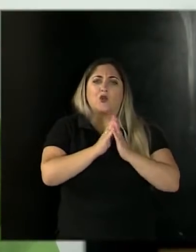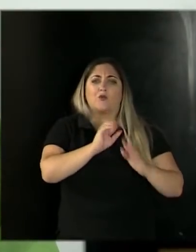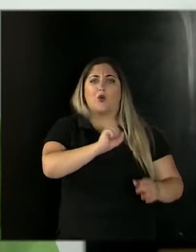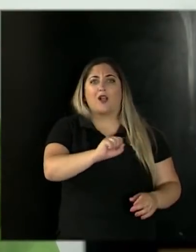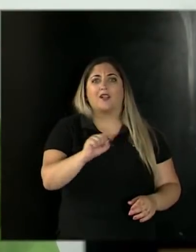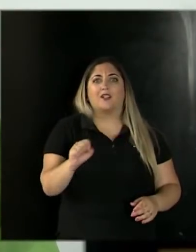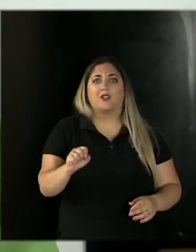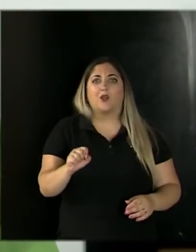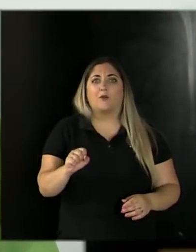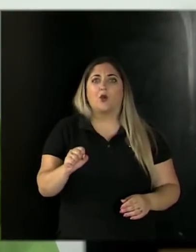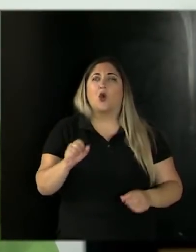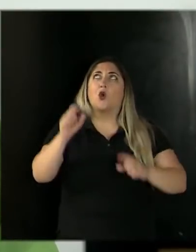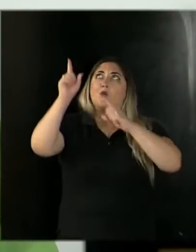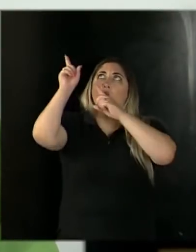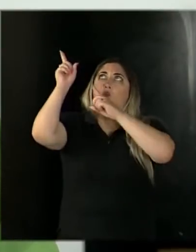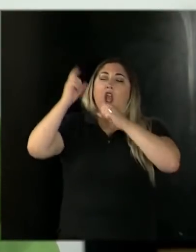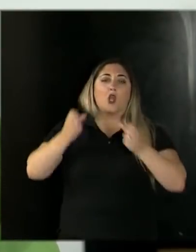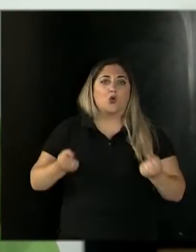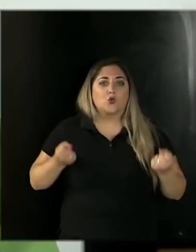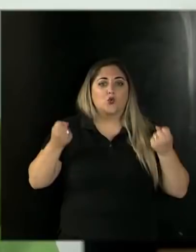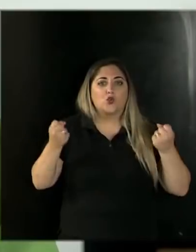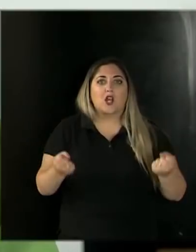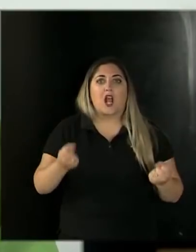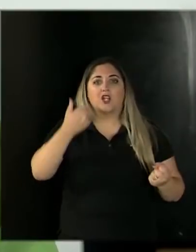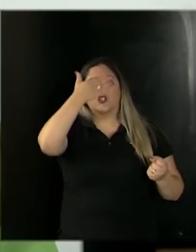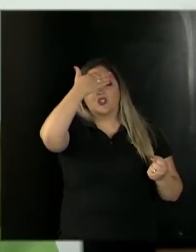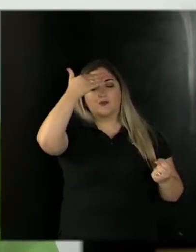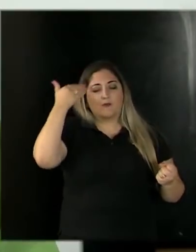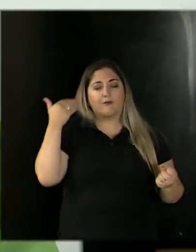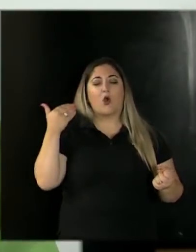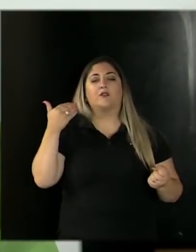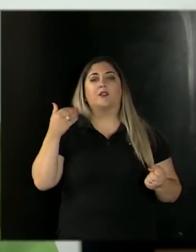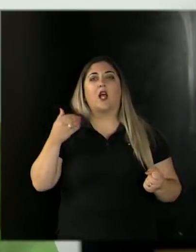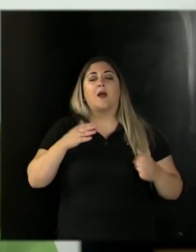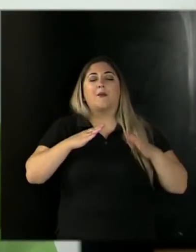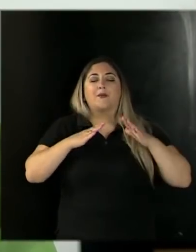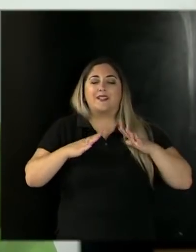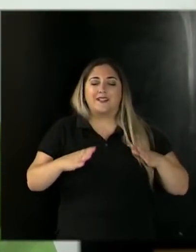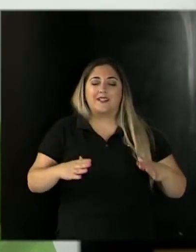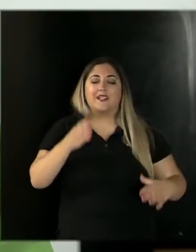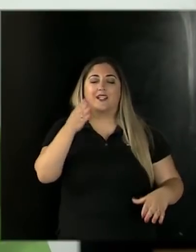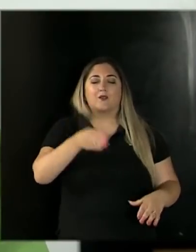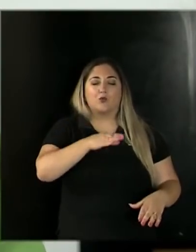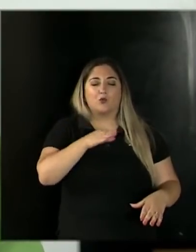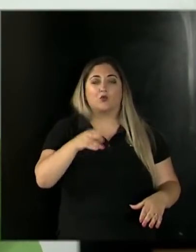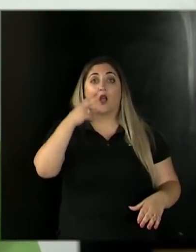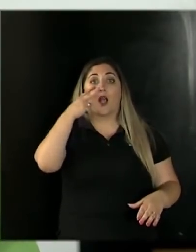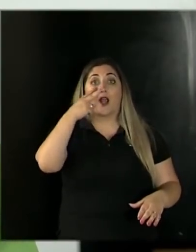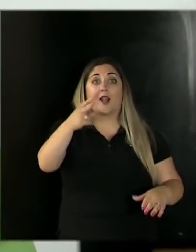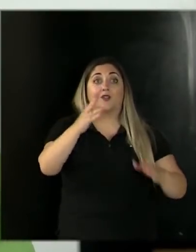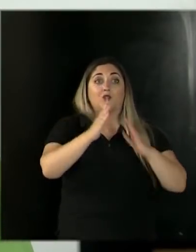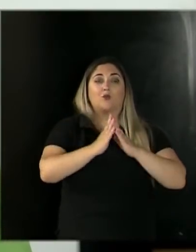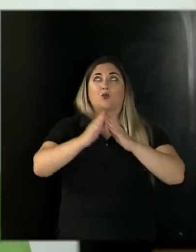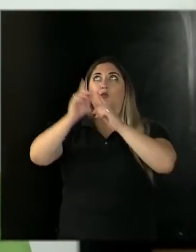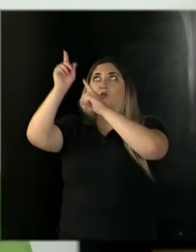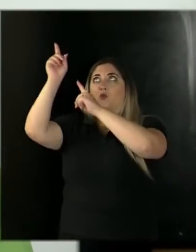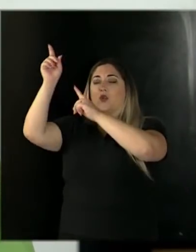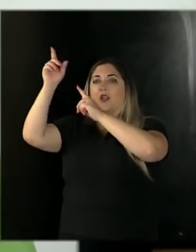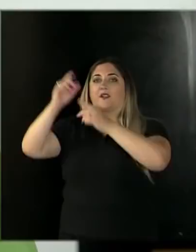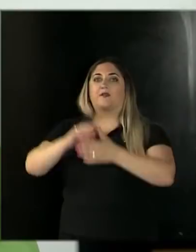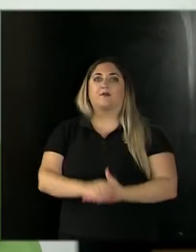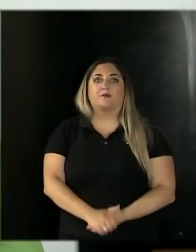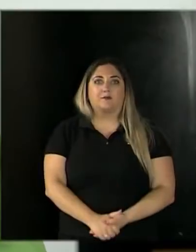mulej il-faraġ tal-morda u l-mistrieħ tal-mejtin tagħna. Nitolbu.